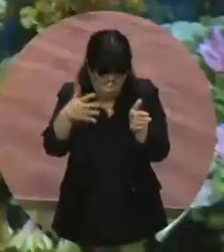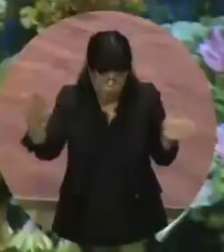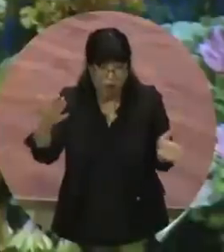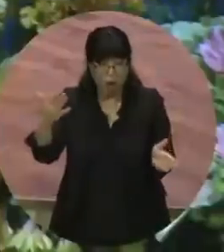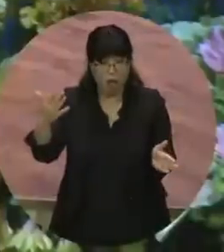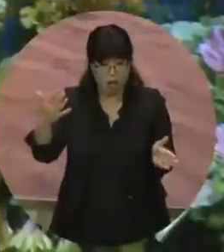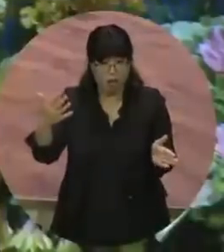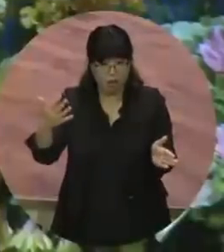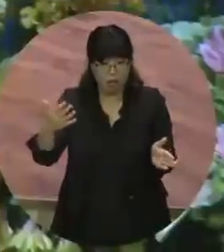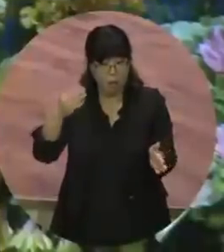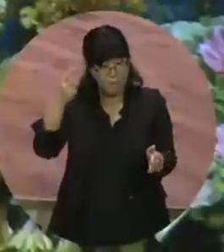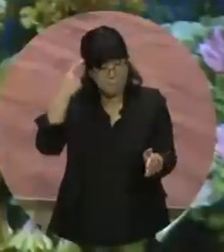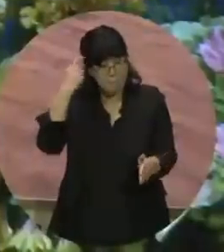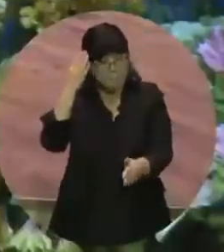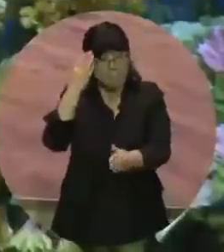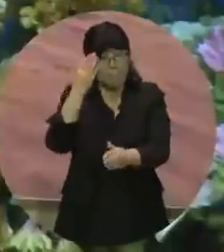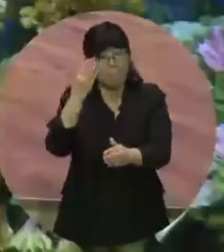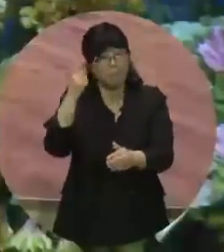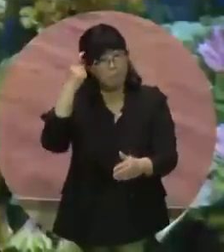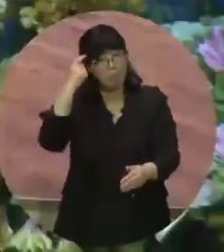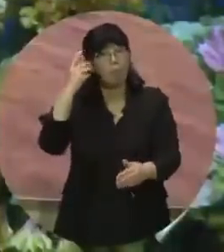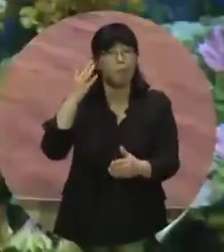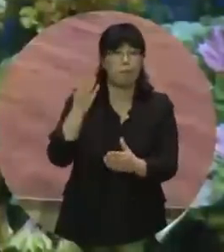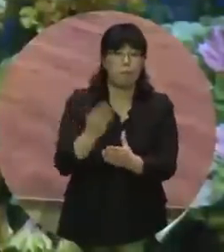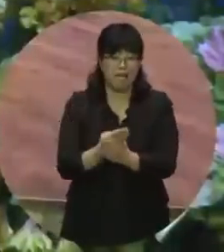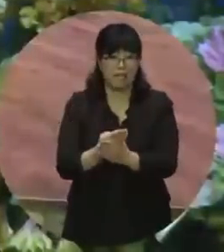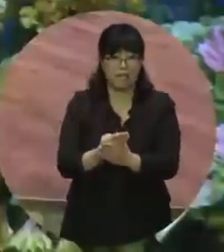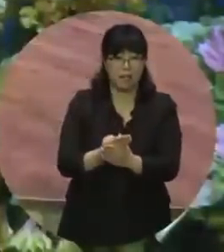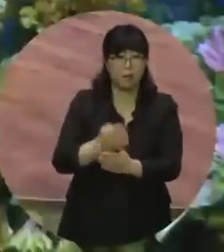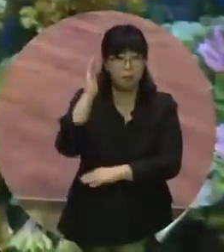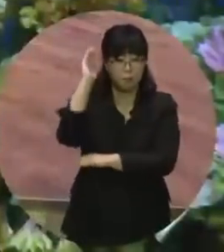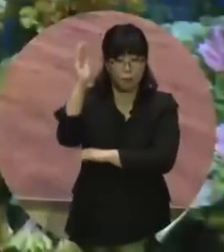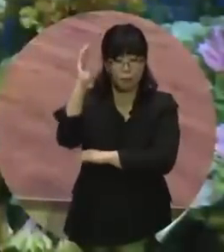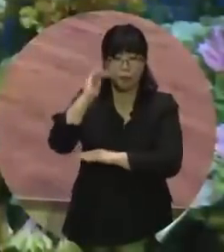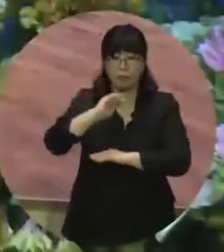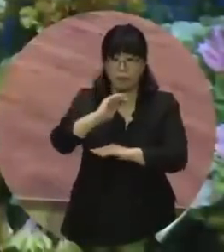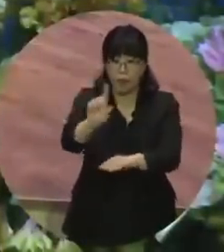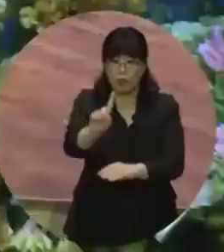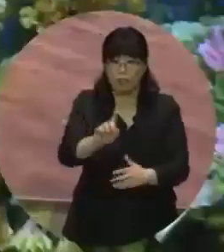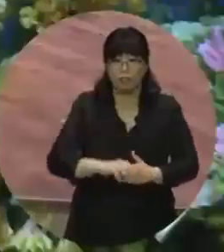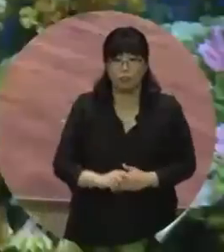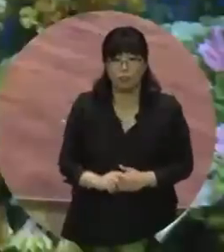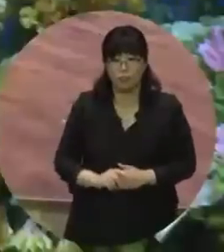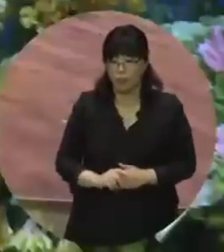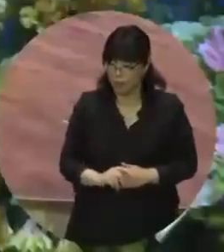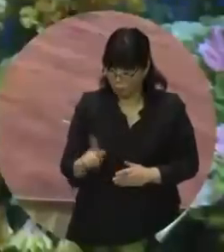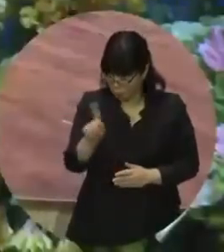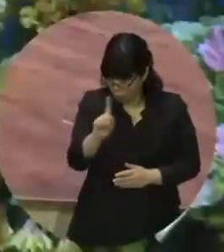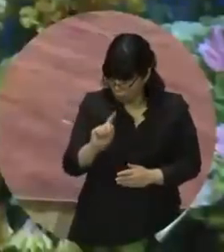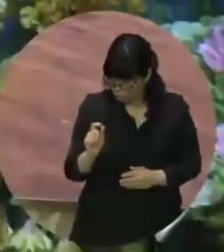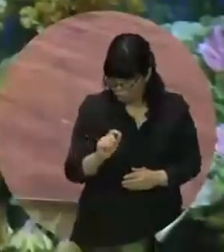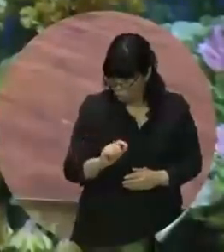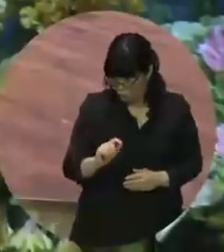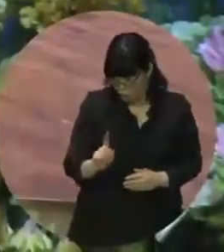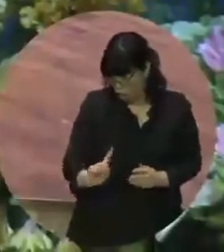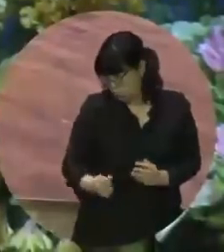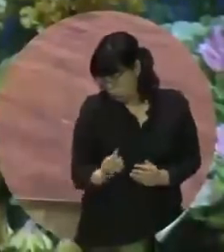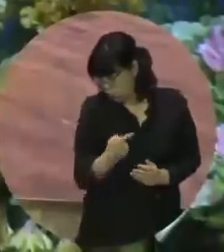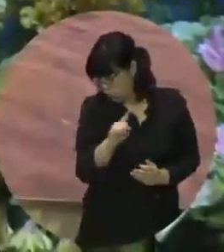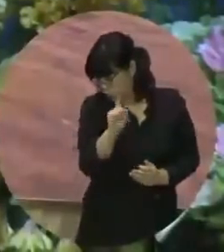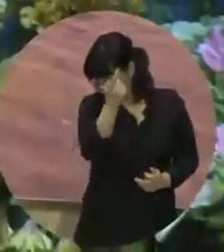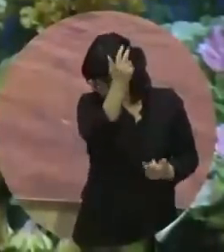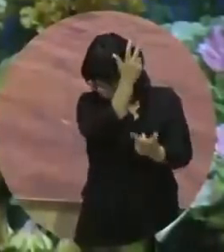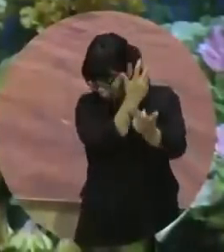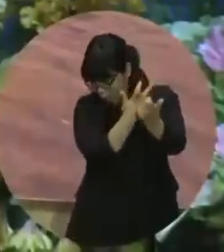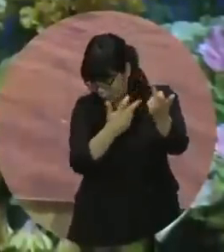에펠레치아 산맥이 있대요. 이 미국 에펠레치아 산맥에 여행하는 한 여행자가 나무로 작은 나무, 거기